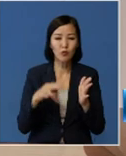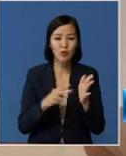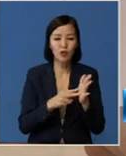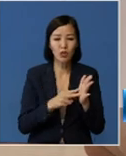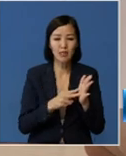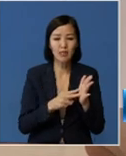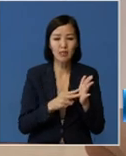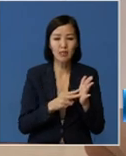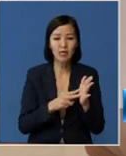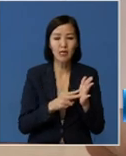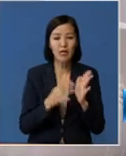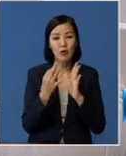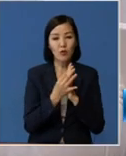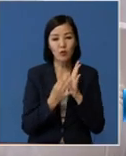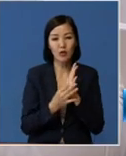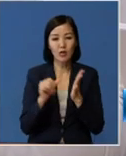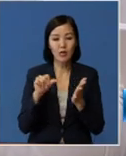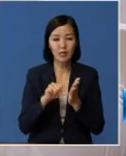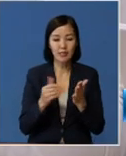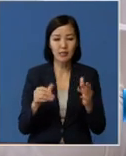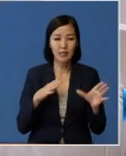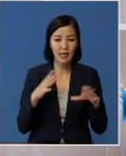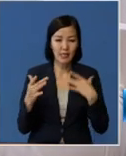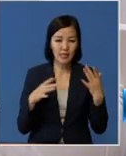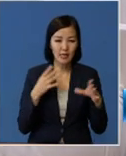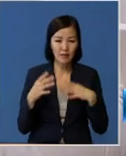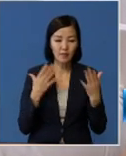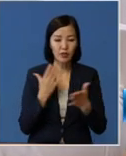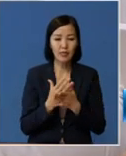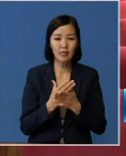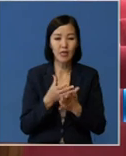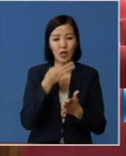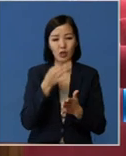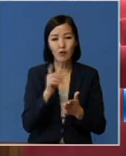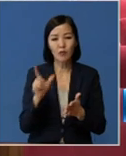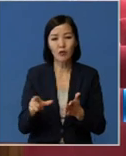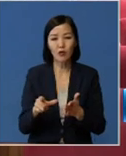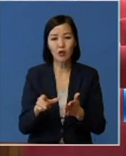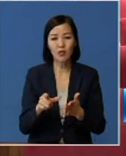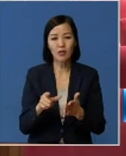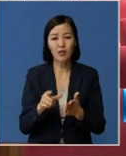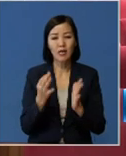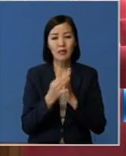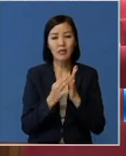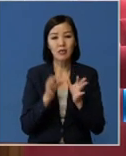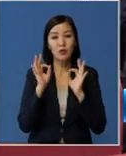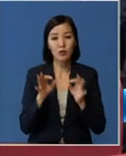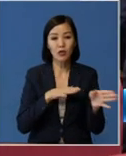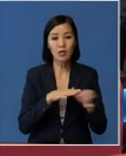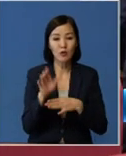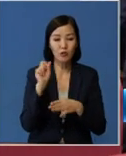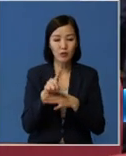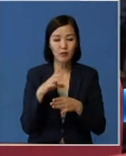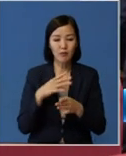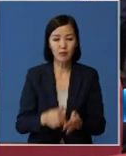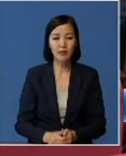9937-сі тағдыр шешті сынақтарға дайындық үстінде. Соңында облыс әкімі жауапты тұлғаларға ОБТ-ны ойдағыдай өткеру бойынша тапсырмалар